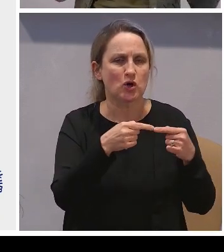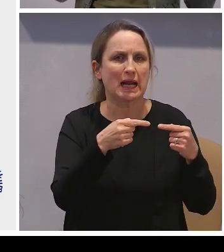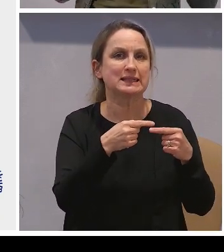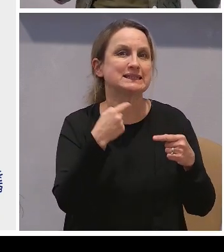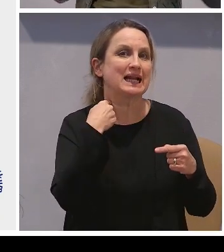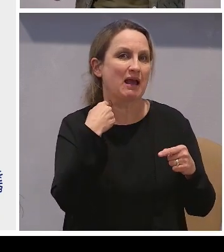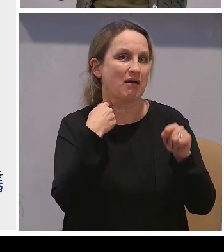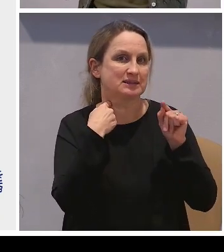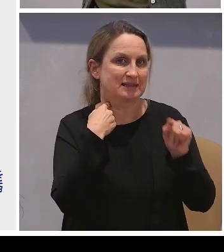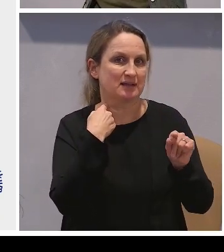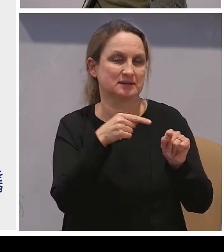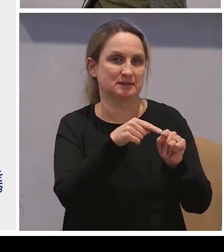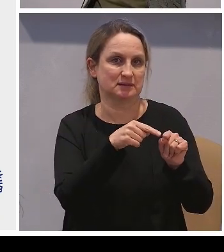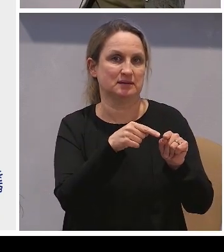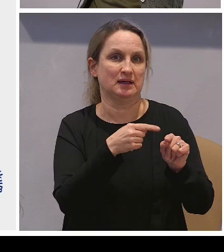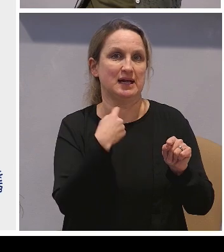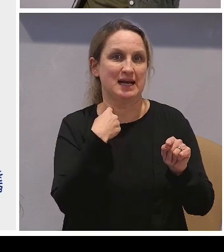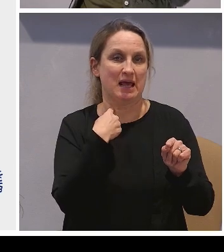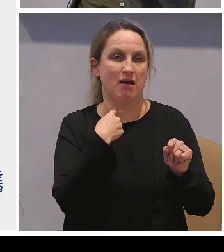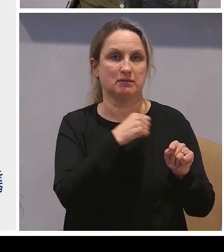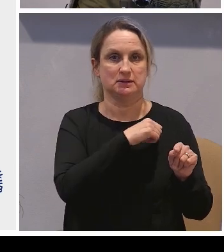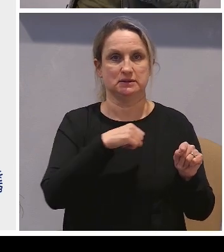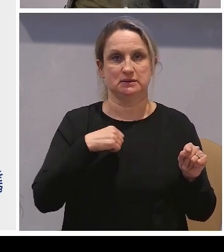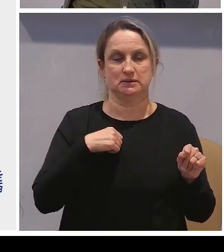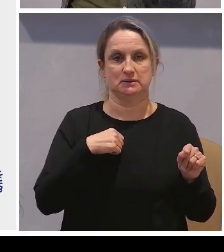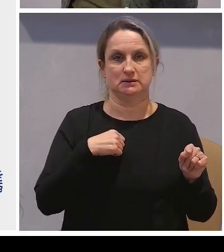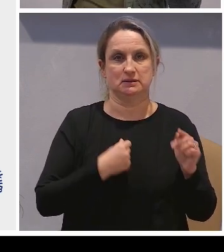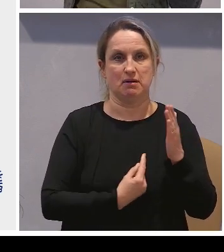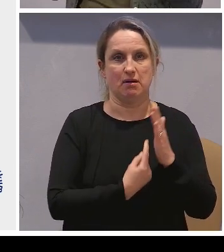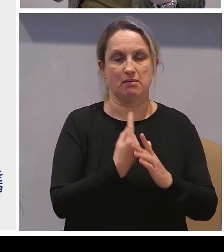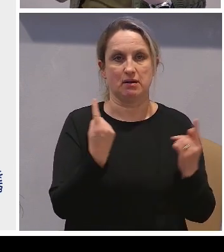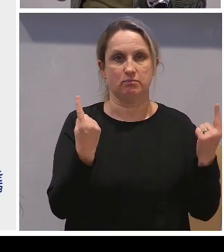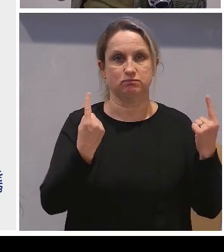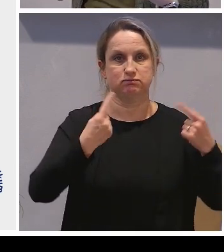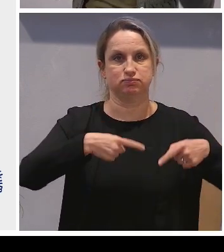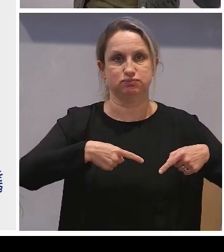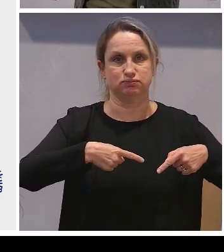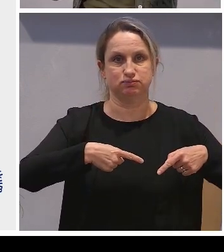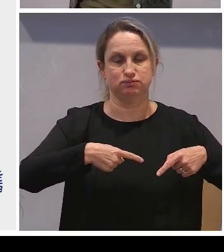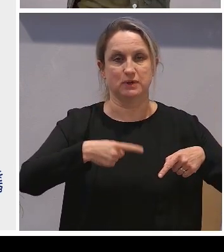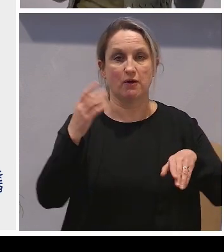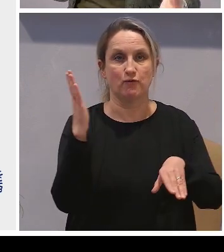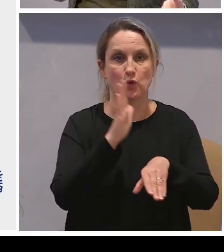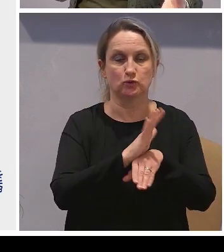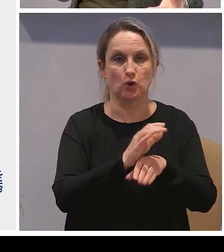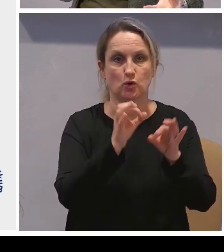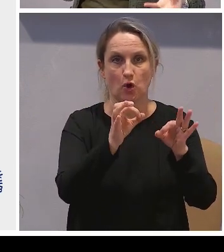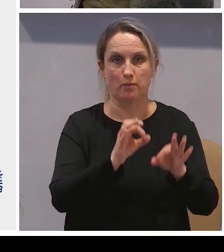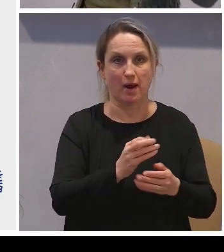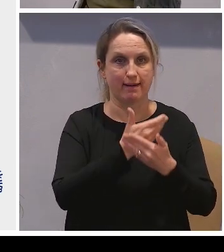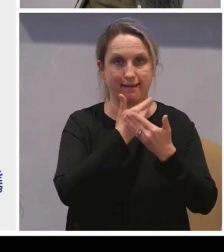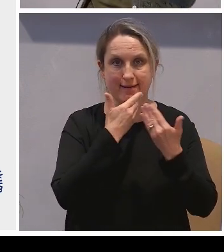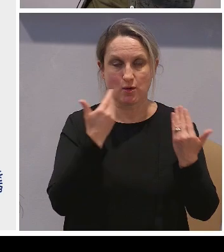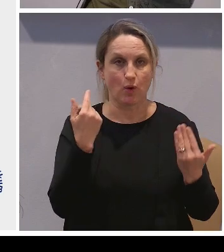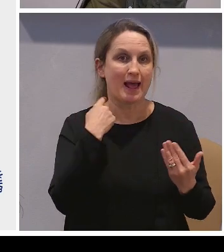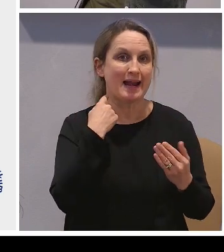düstroofia, ehk siis The see lihas problem is with the muscle. hakkab nüüd alla käima, tema It's a funktsioon ei ole dystrophy, normaalne, meaning lihaskiud the asendub, muscle